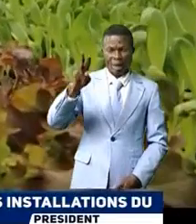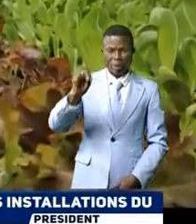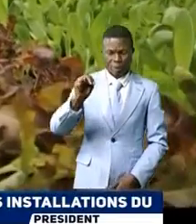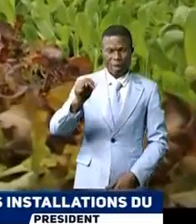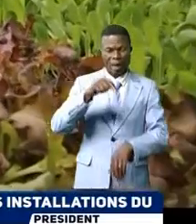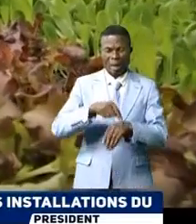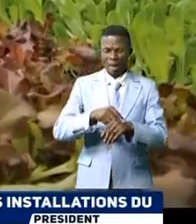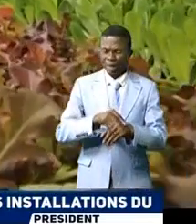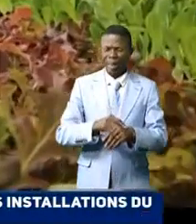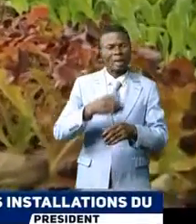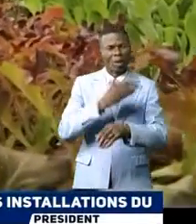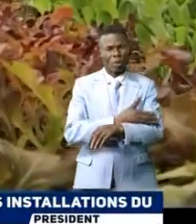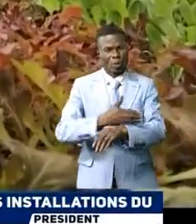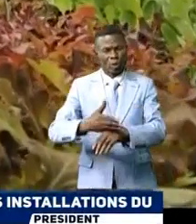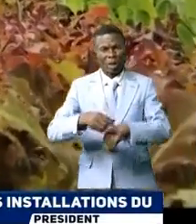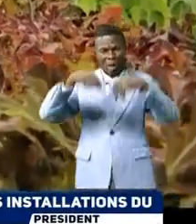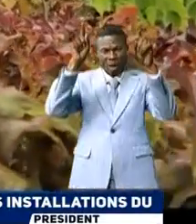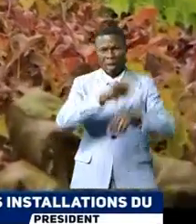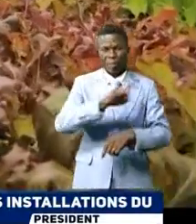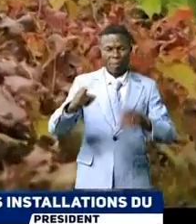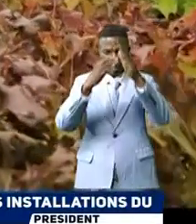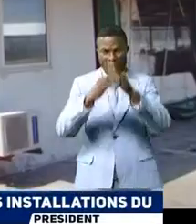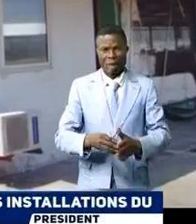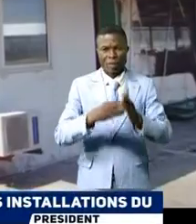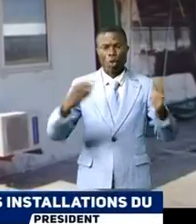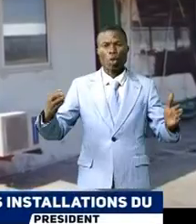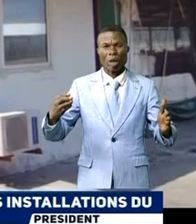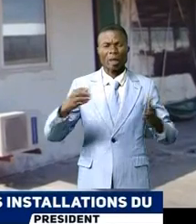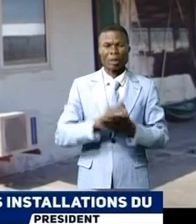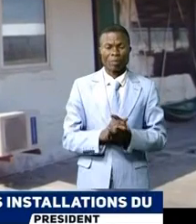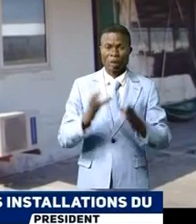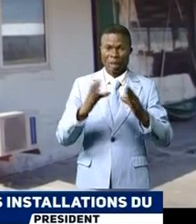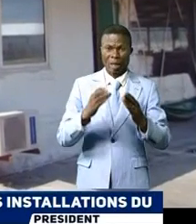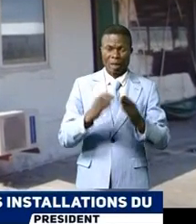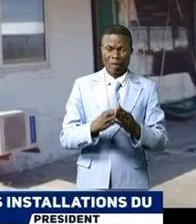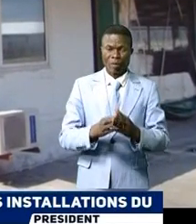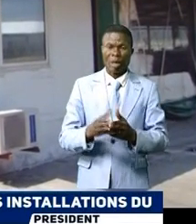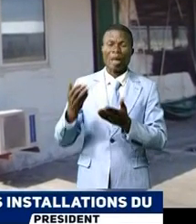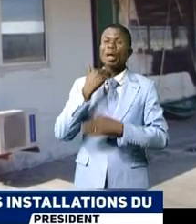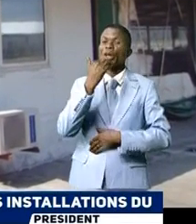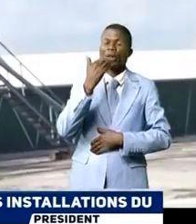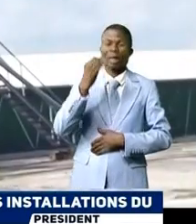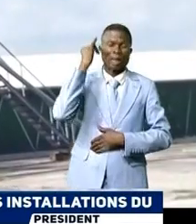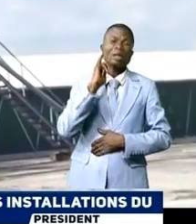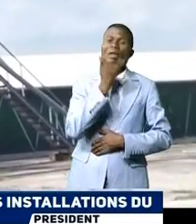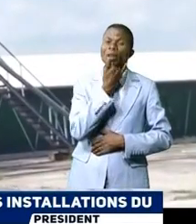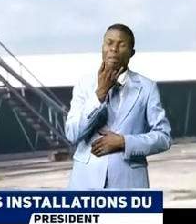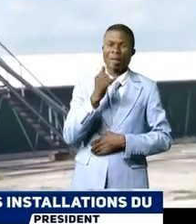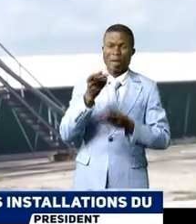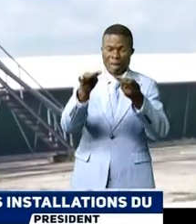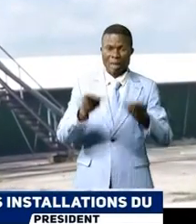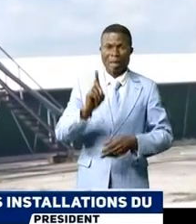moments de son existence vers les années 1990. Avec l'aide des investisseurs israéliens, le